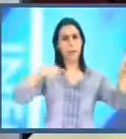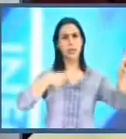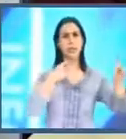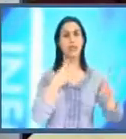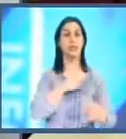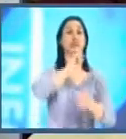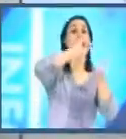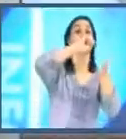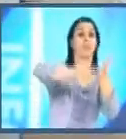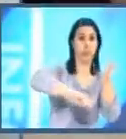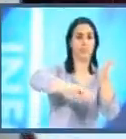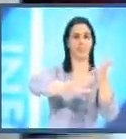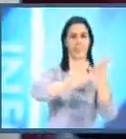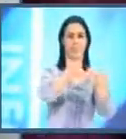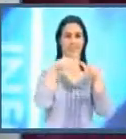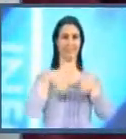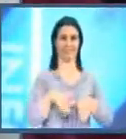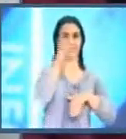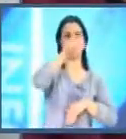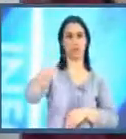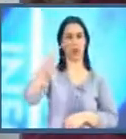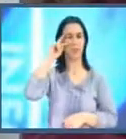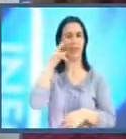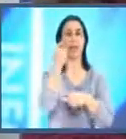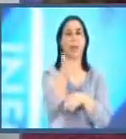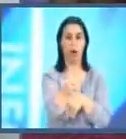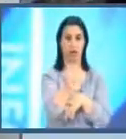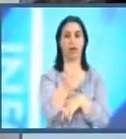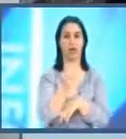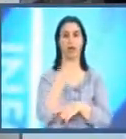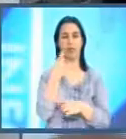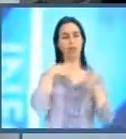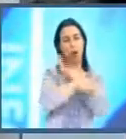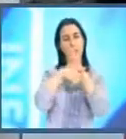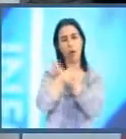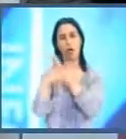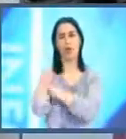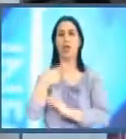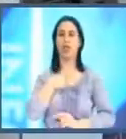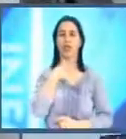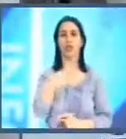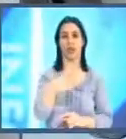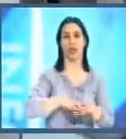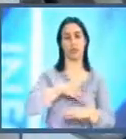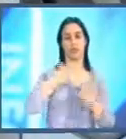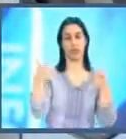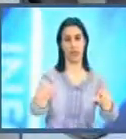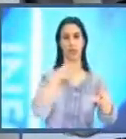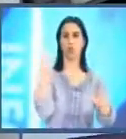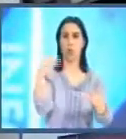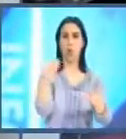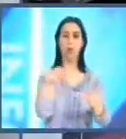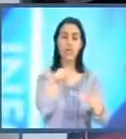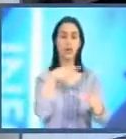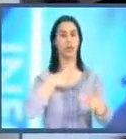a l'hora de contractar gent amb poca experiència. Si mirem per edat, on més dificultats estem tenint ara és el tema dels joves. Sí que aquí hi ha un punt